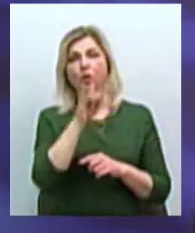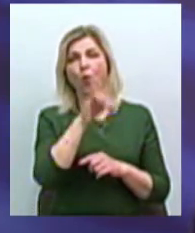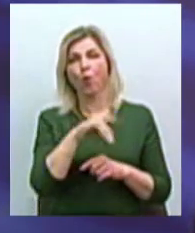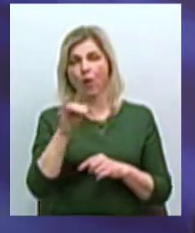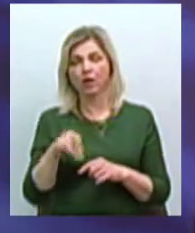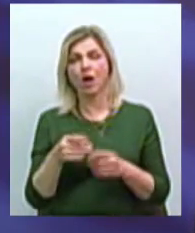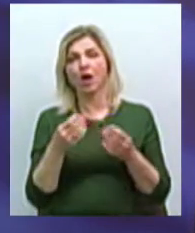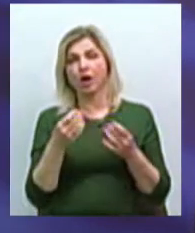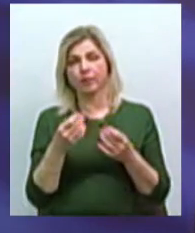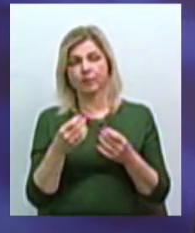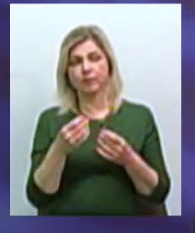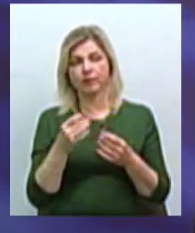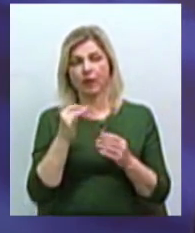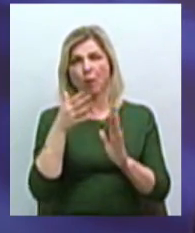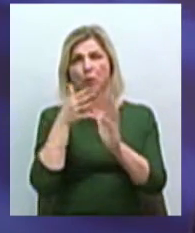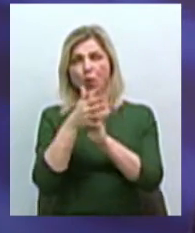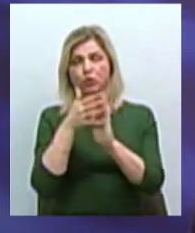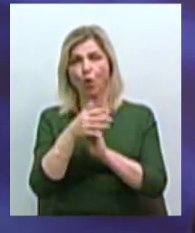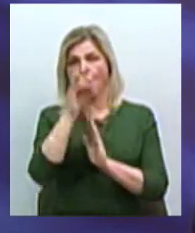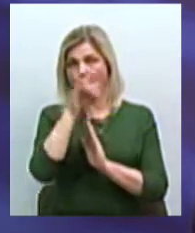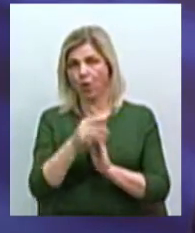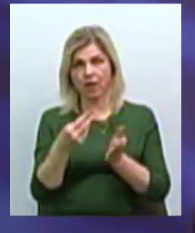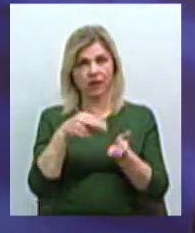зияют проемы, не вставили стекла,